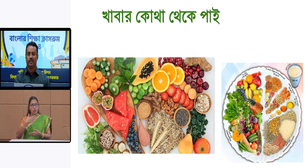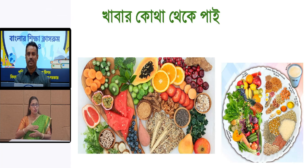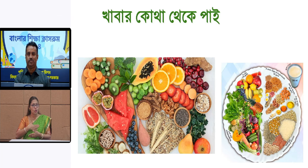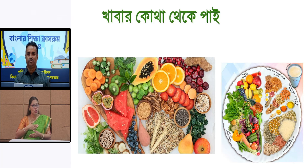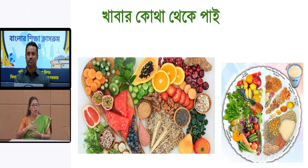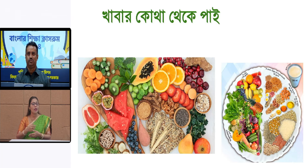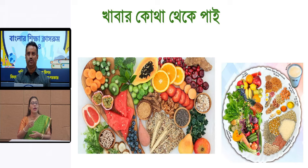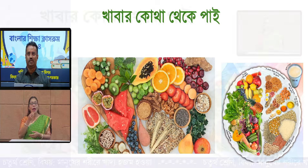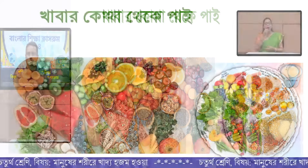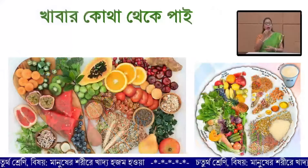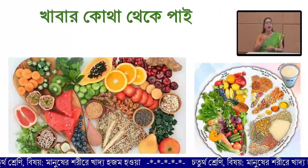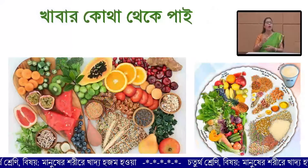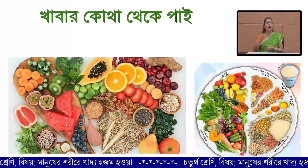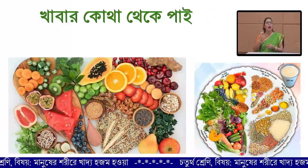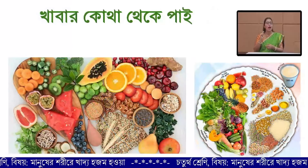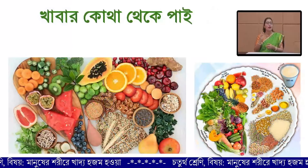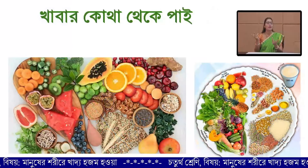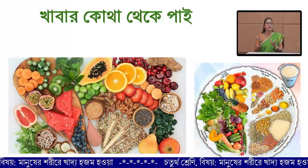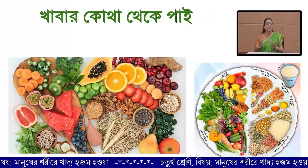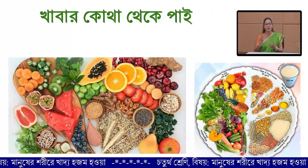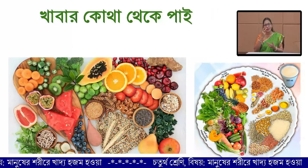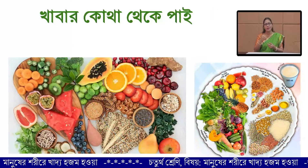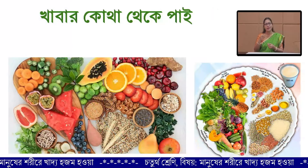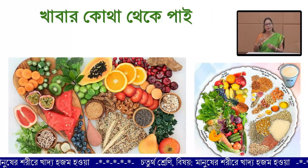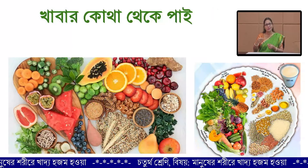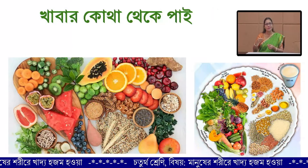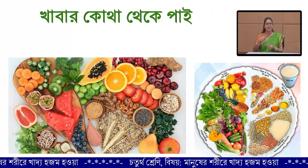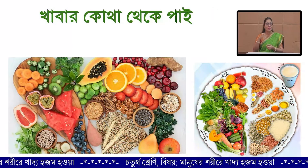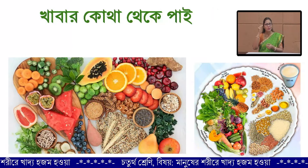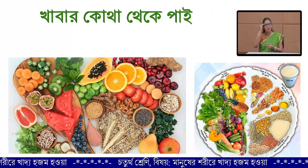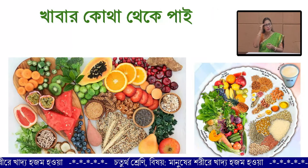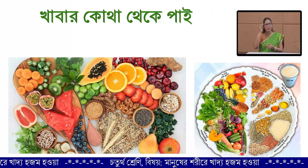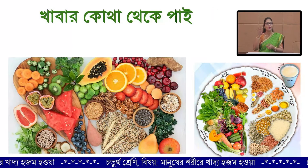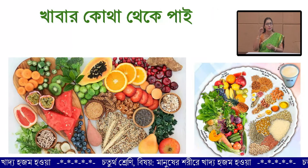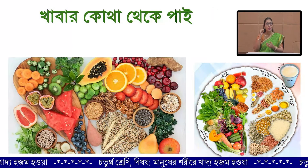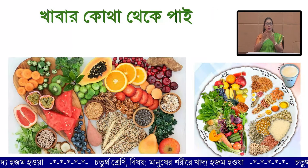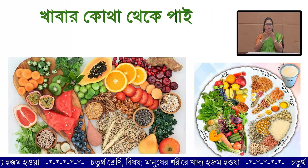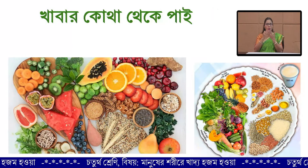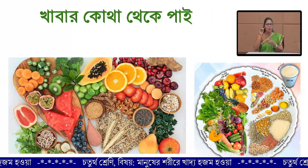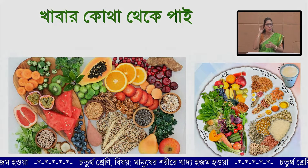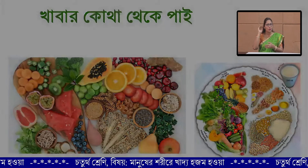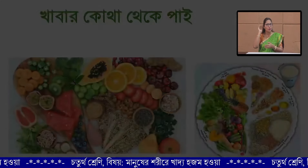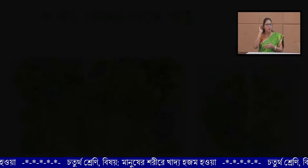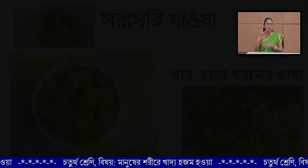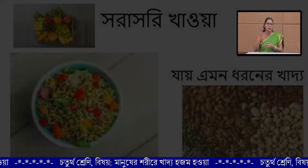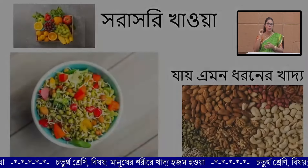আমরা একটু একটু করে জানার ও বোঝার চেষ্টা